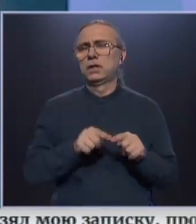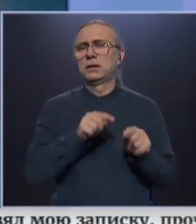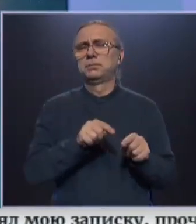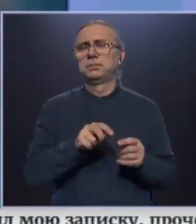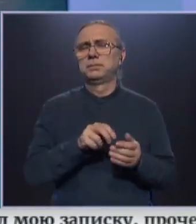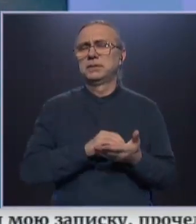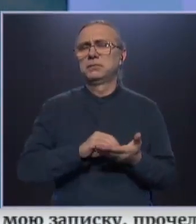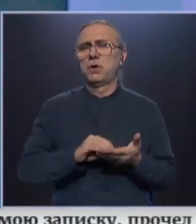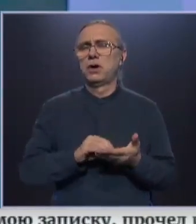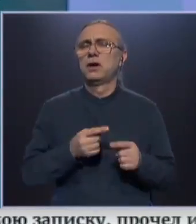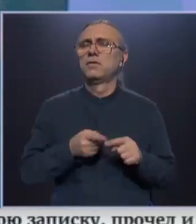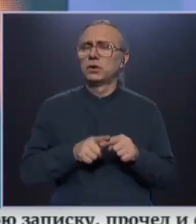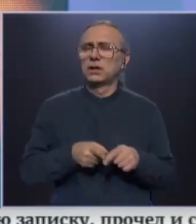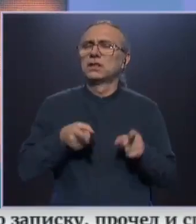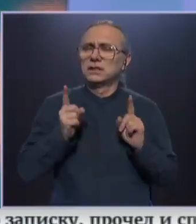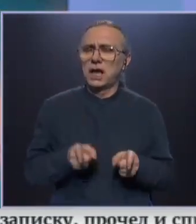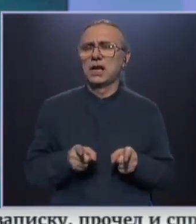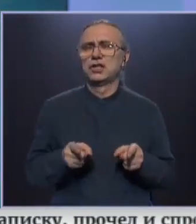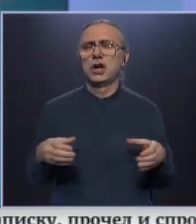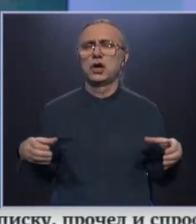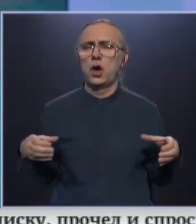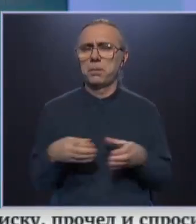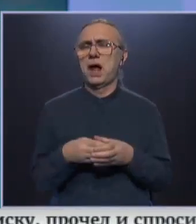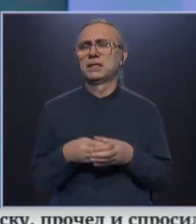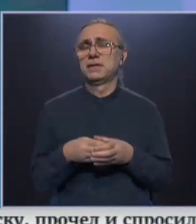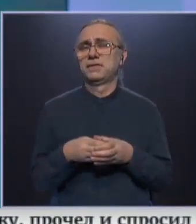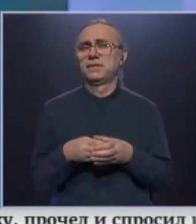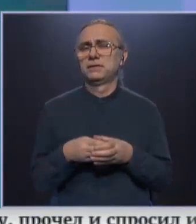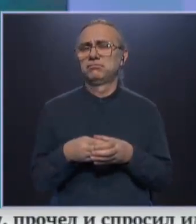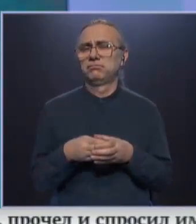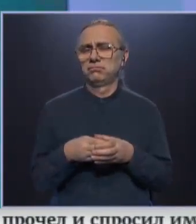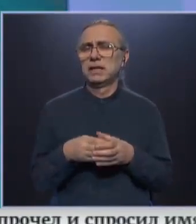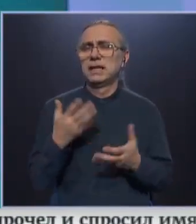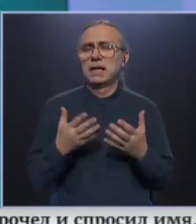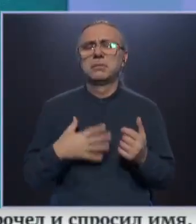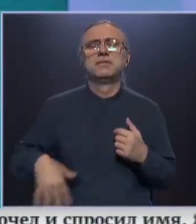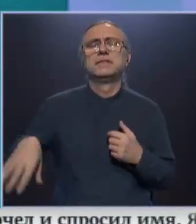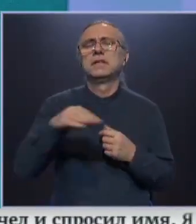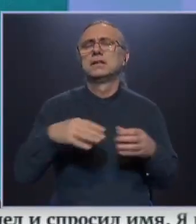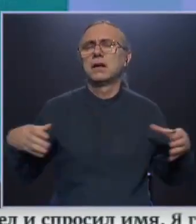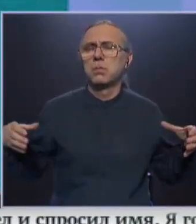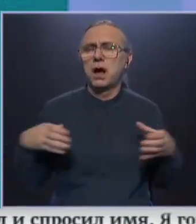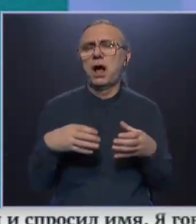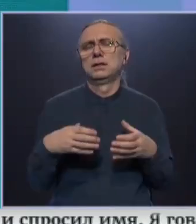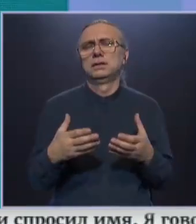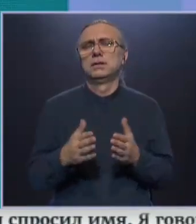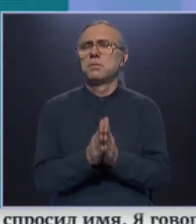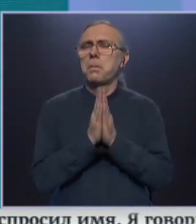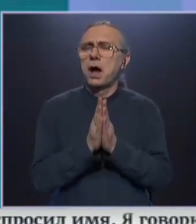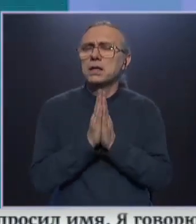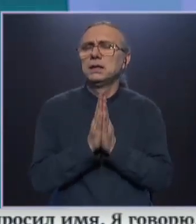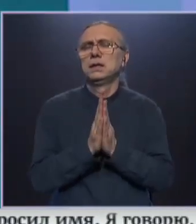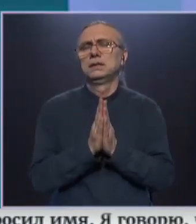это настоящий был бы корпоратив, если бы вот все так собрались бы. Я, конечно, мечтаю, помолились бы, да,